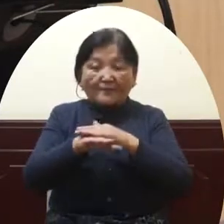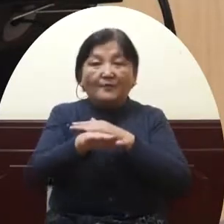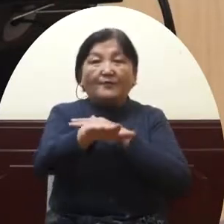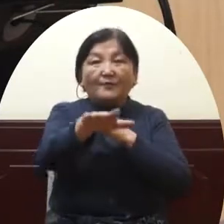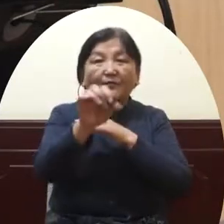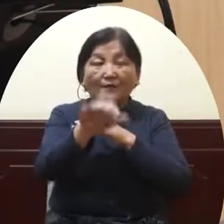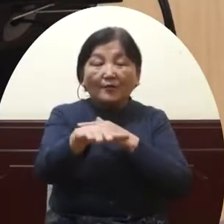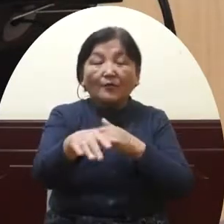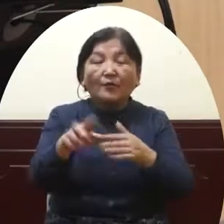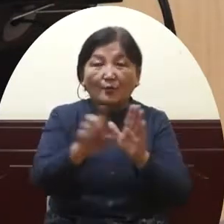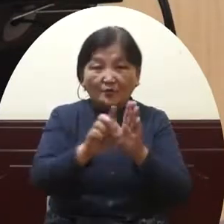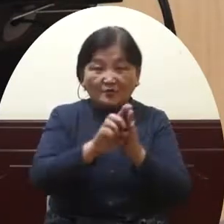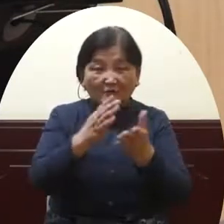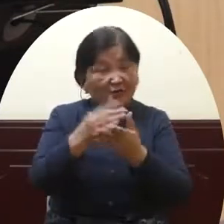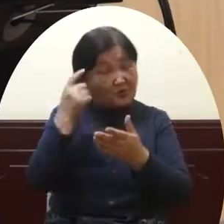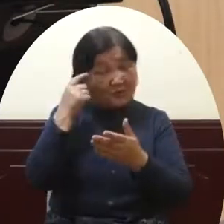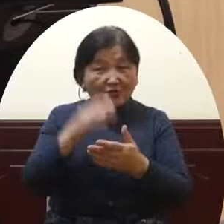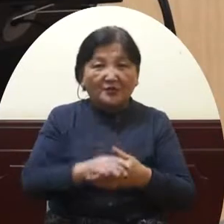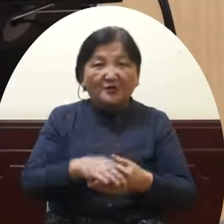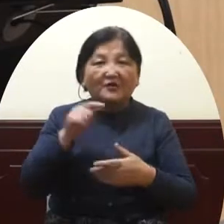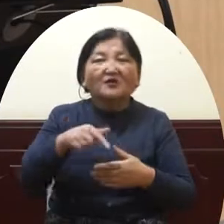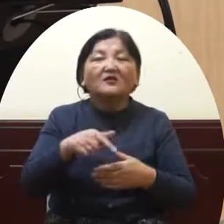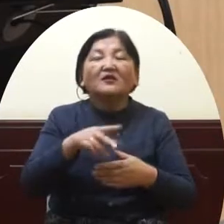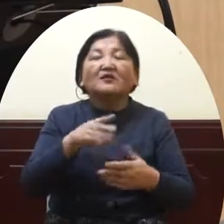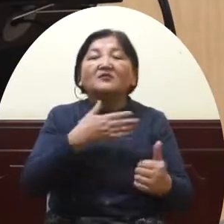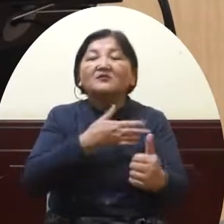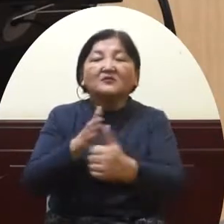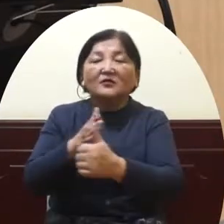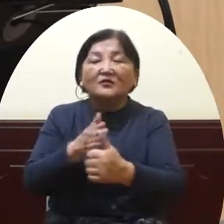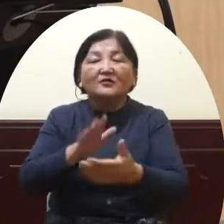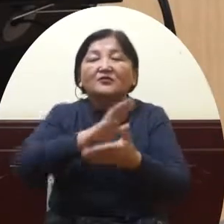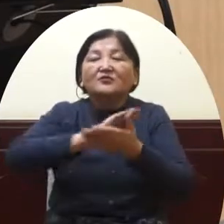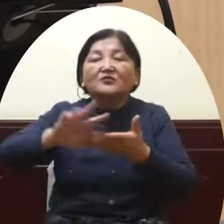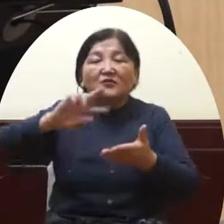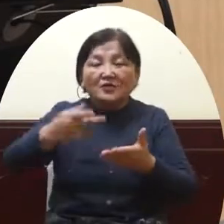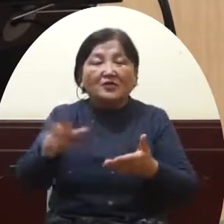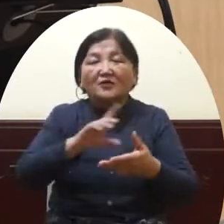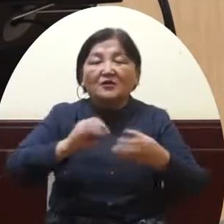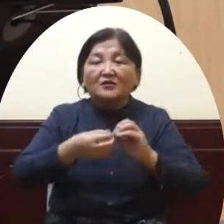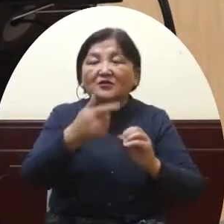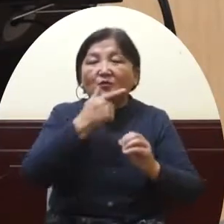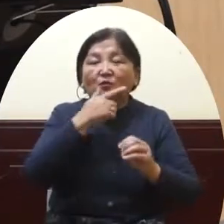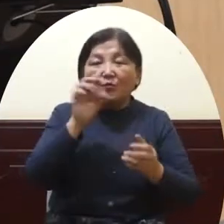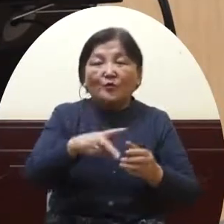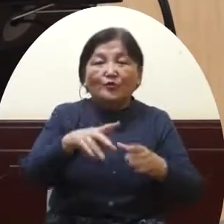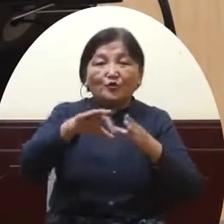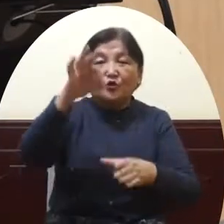бид нэр сонгуулийн хожимог тогтолцоог дэмжих хэрэгтэй. Энэ чиглэл рүү шинжилгээ хийхгүй бол сонгогчдын боловсролч дээшлэхгүй. Хэдийгээр бид нэр акцигаа гэж